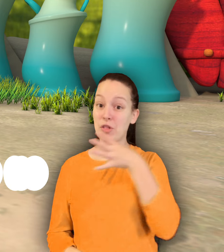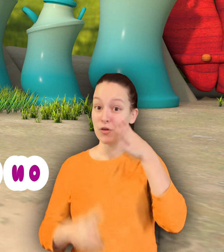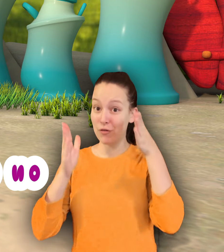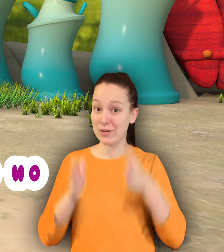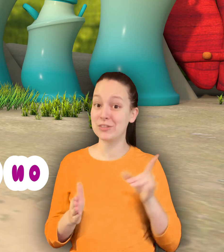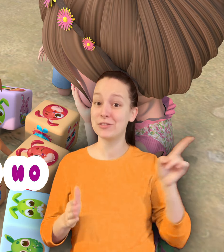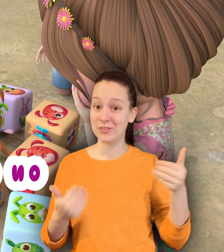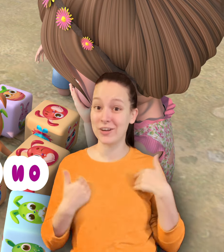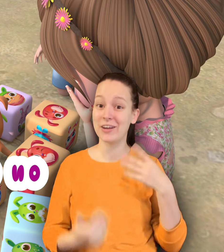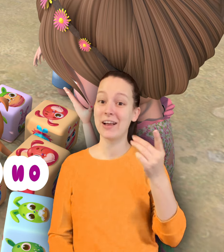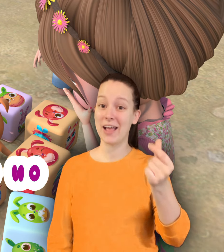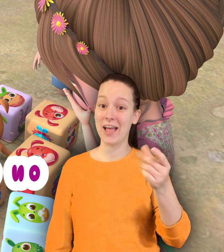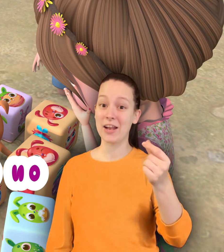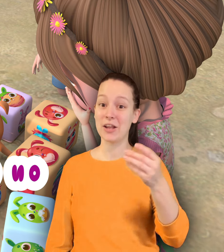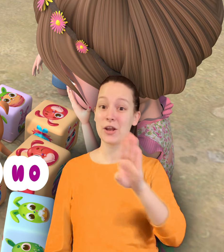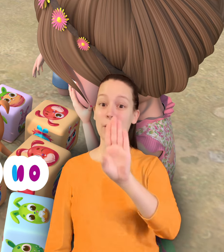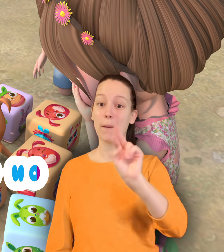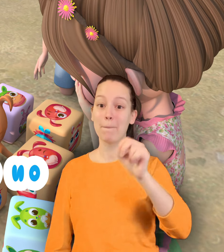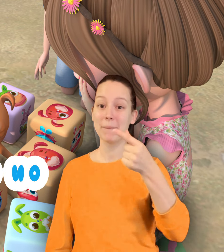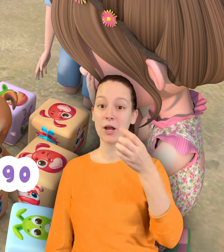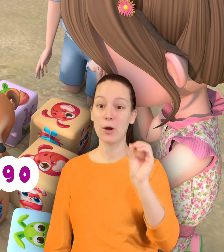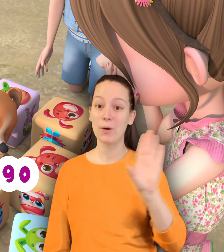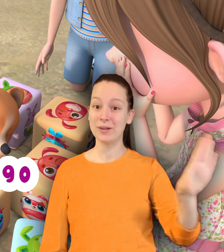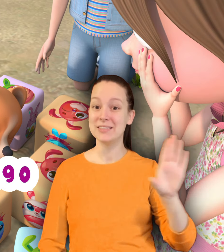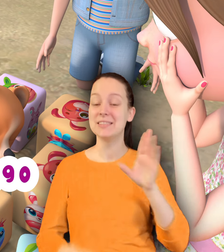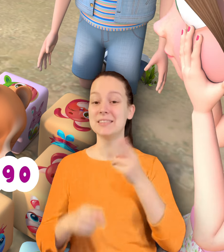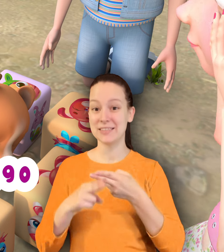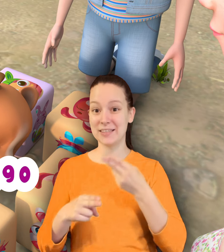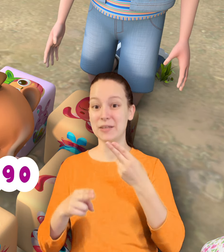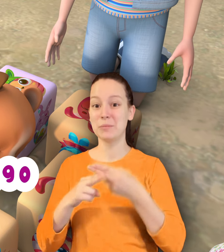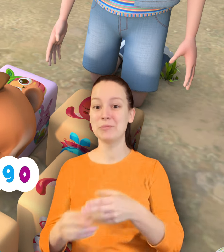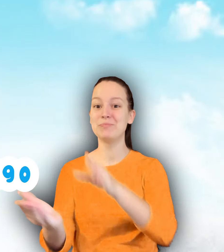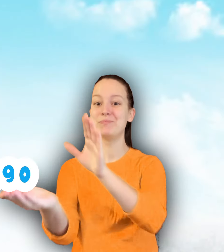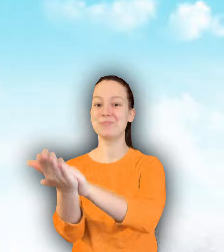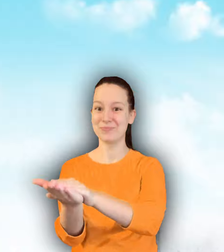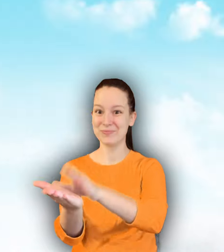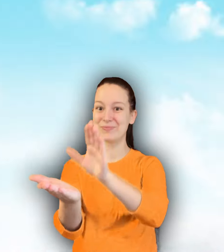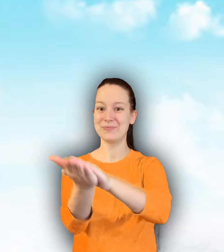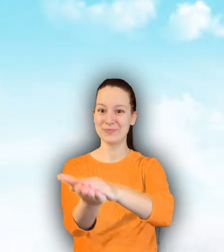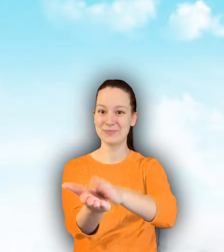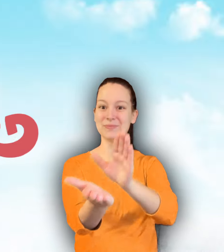ビンゴノフのワンコの名前は